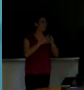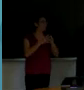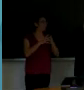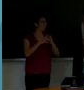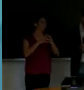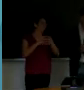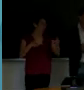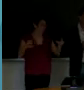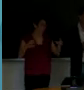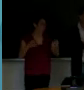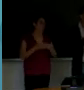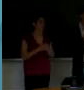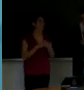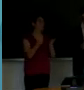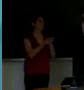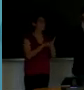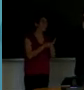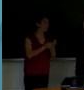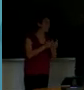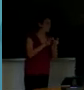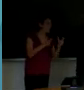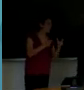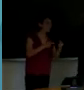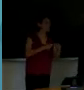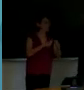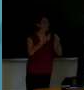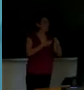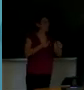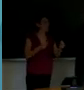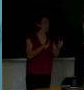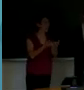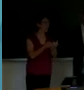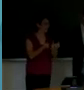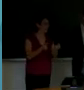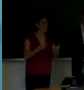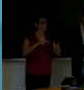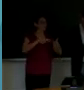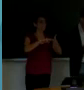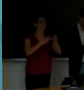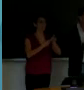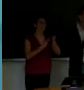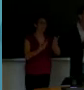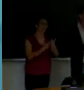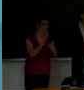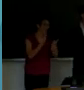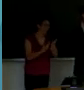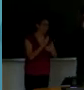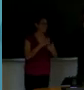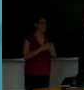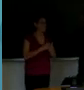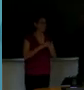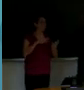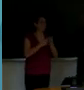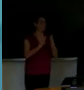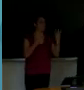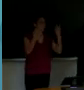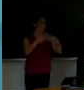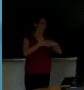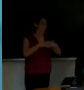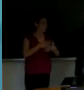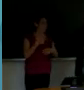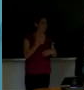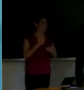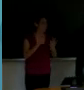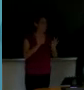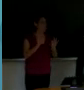industriali, progettazione e sviluppo di materiali, di tecnologie innovative. L'ingegneria meccanica è l'energetica,